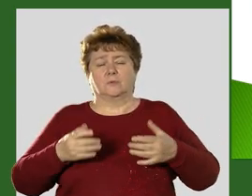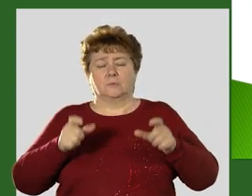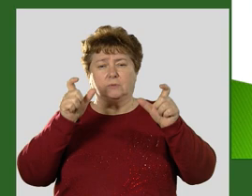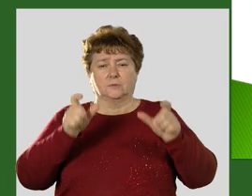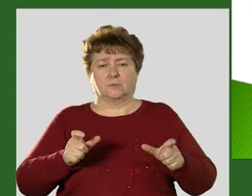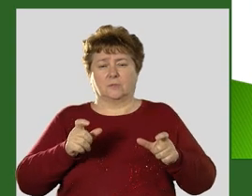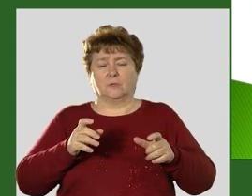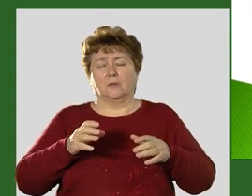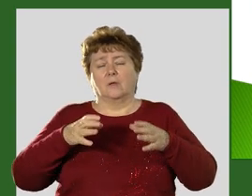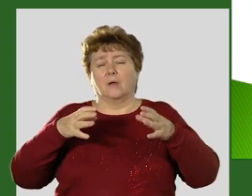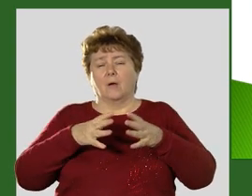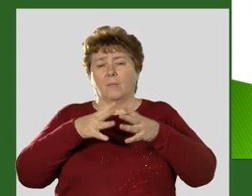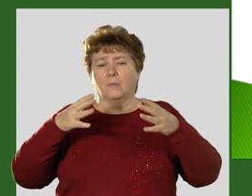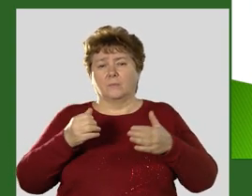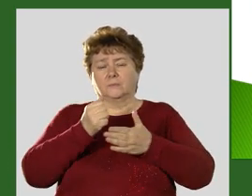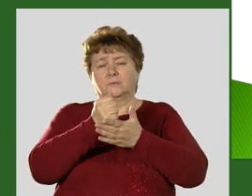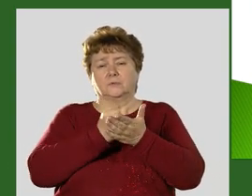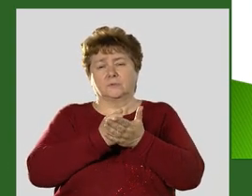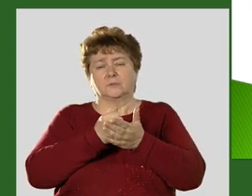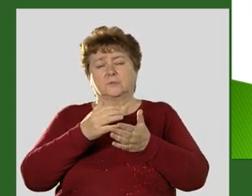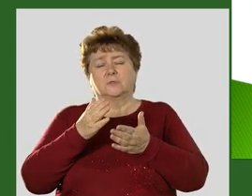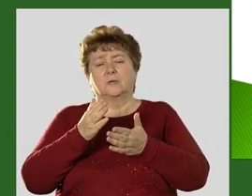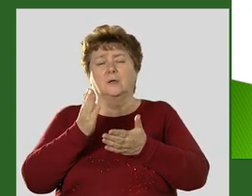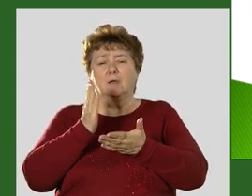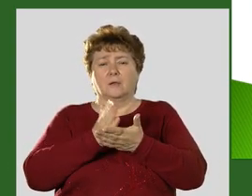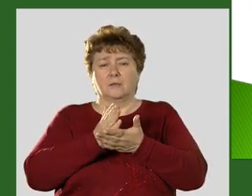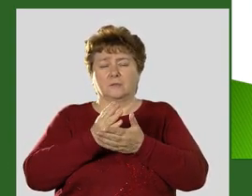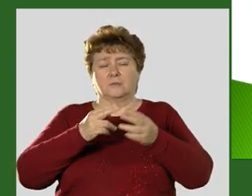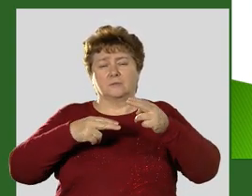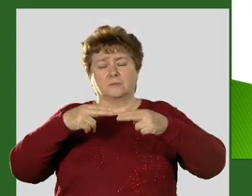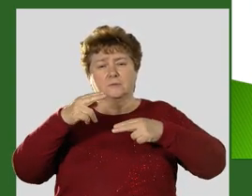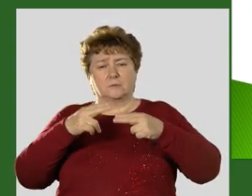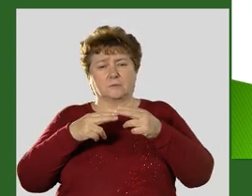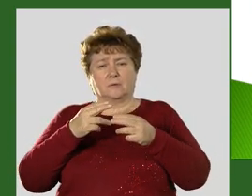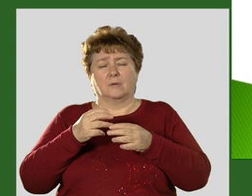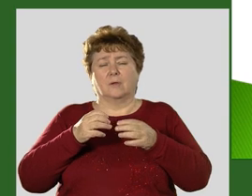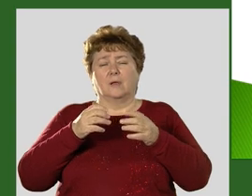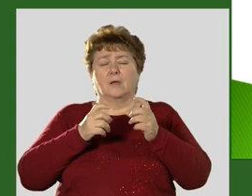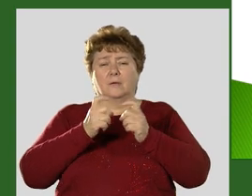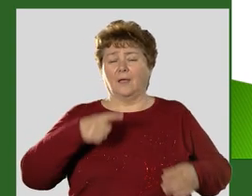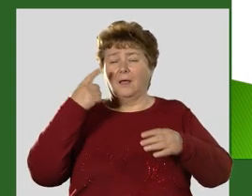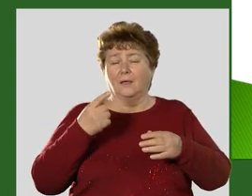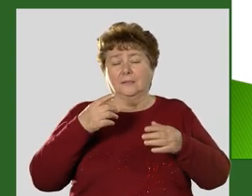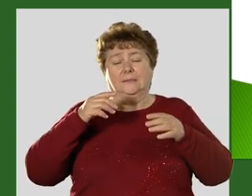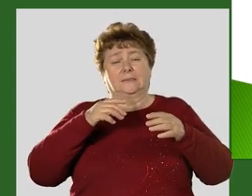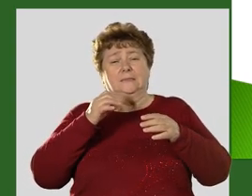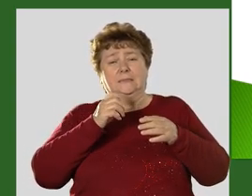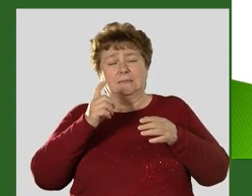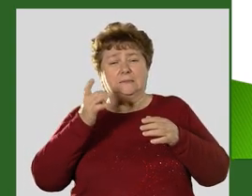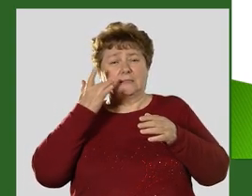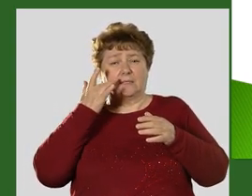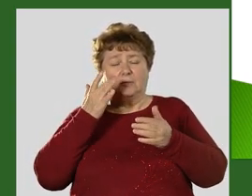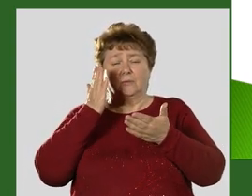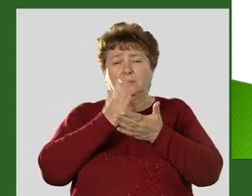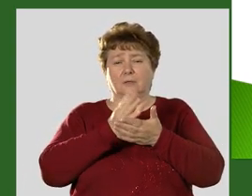населения. Но незначительный запас ресурса не мешает созданию нефтеперерабатывающих заводов. Один из таких расположен